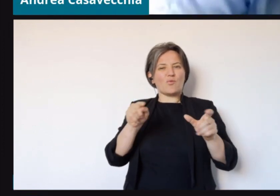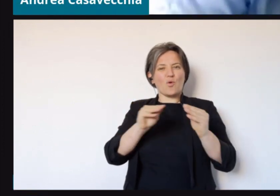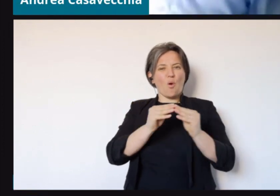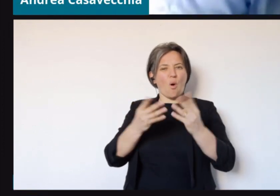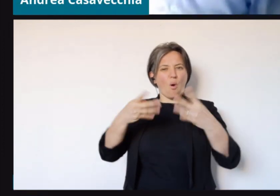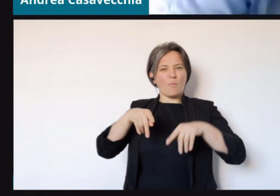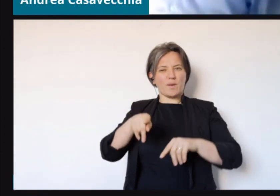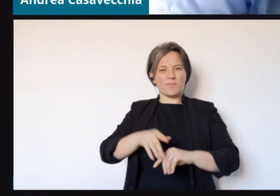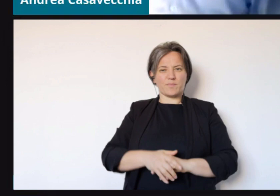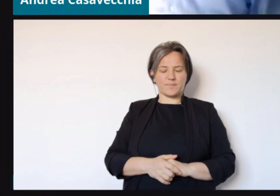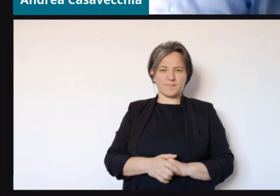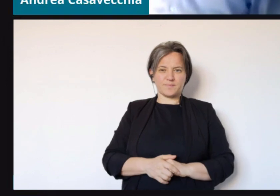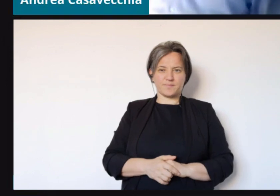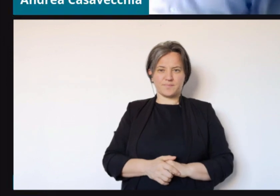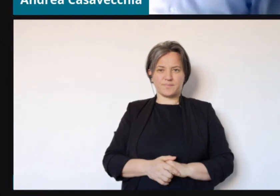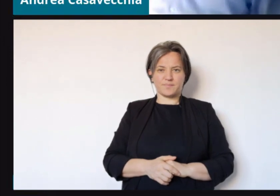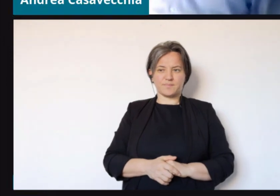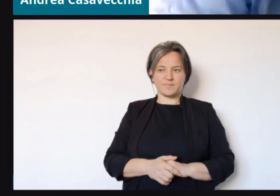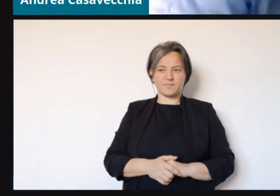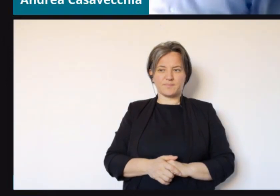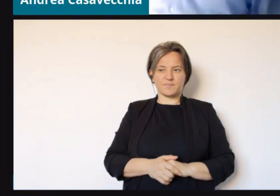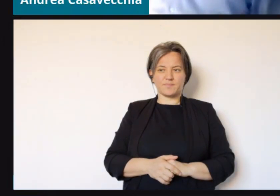lockdown.